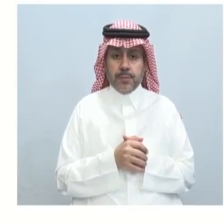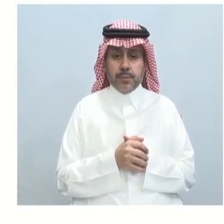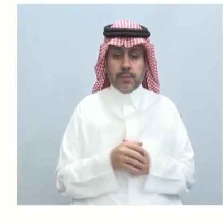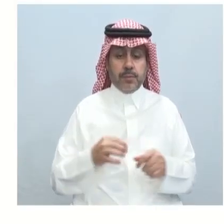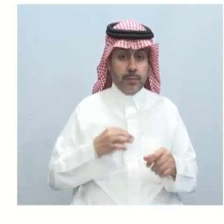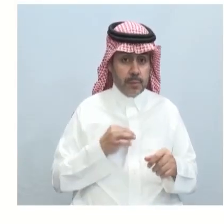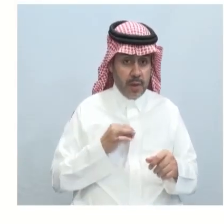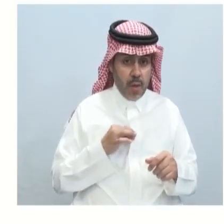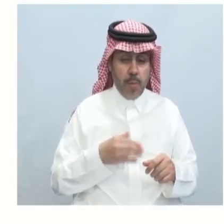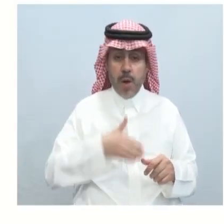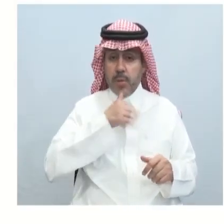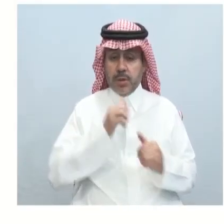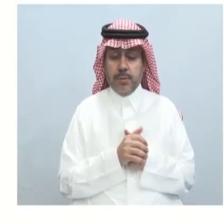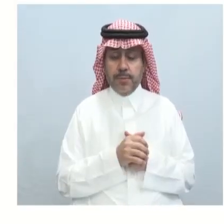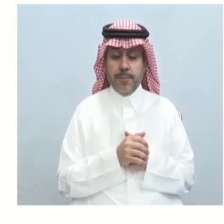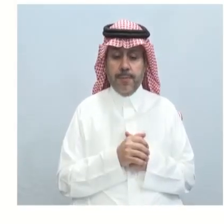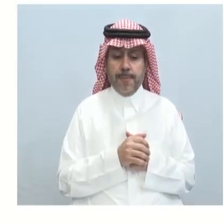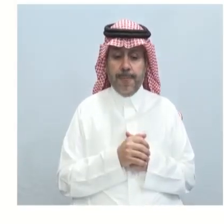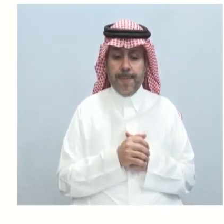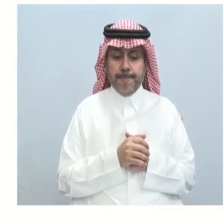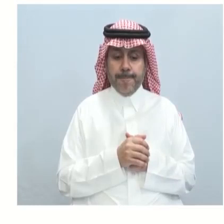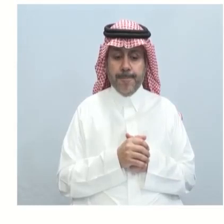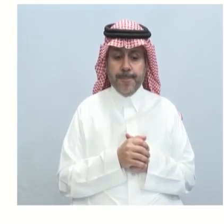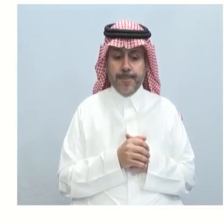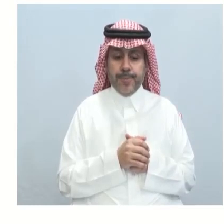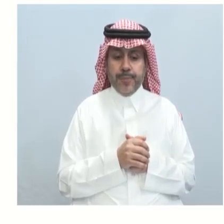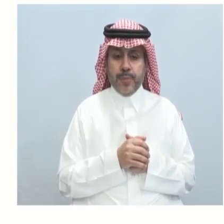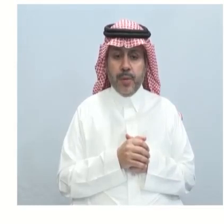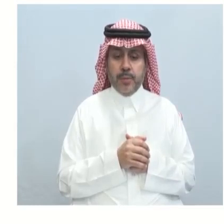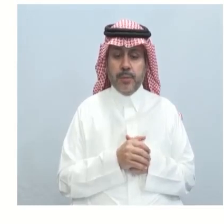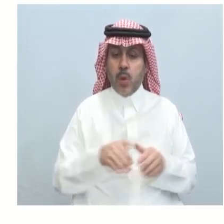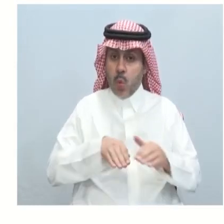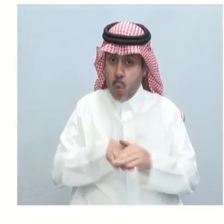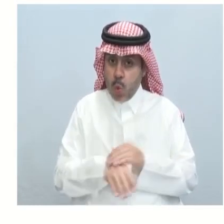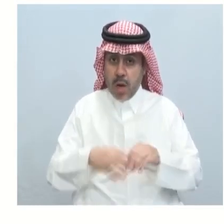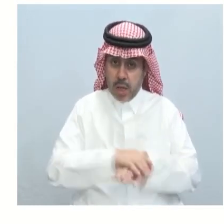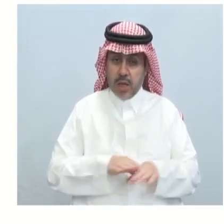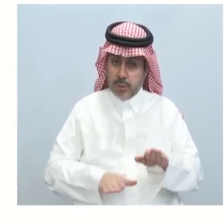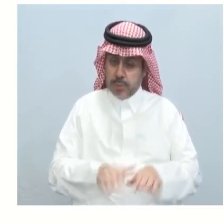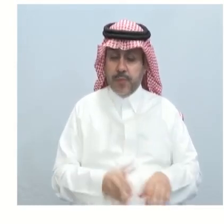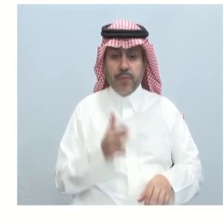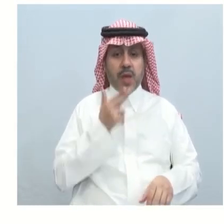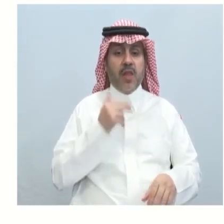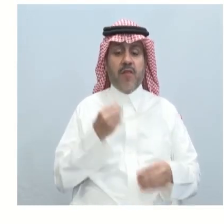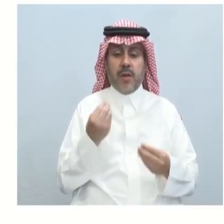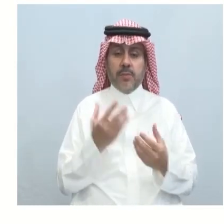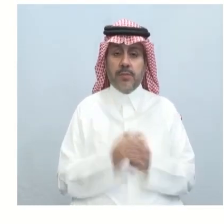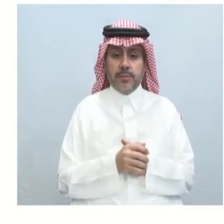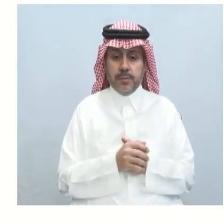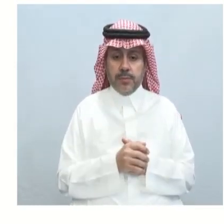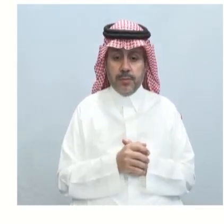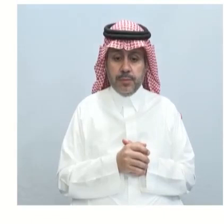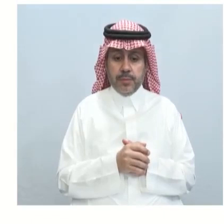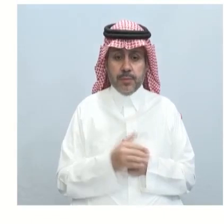الثوب الذي كان يرتديه النبي صلى الله عليه وسلم وانا عليه نظيفين حسنين اي من